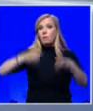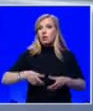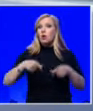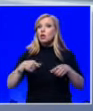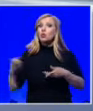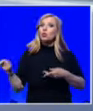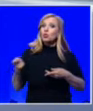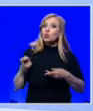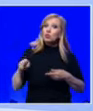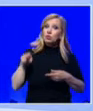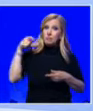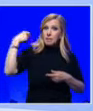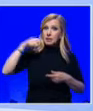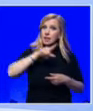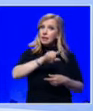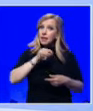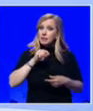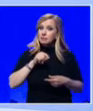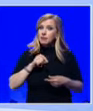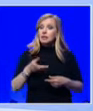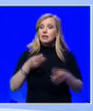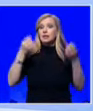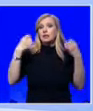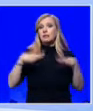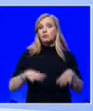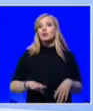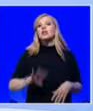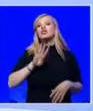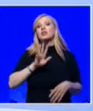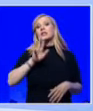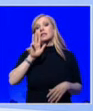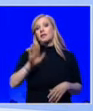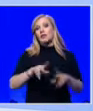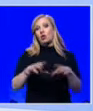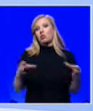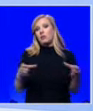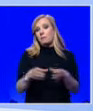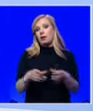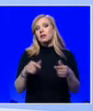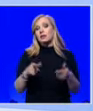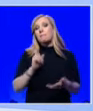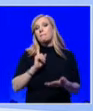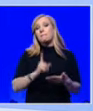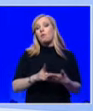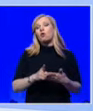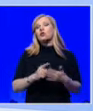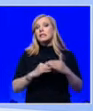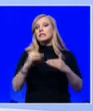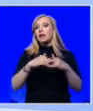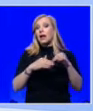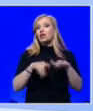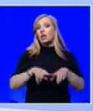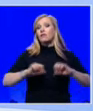което той назначи, след разпускането на 49-то Народно събрание, да може да изгражда